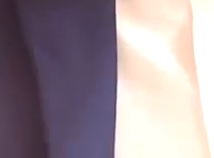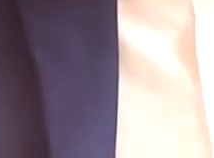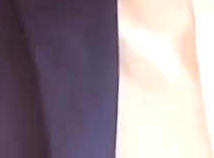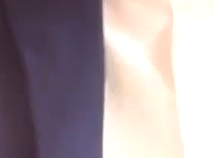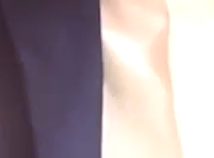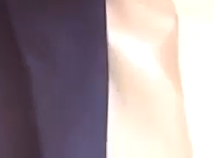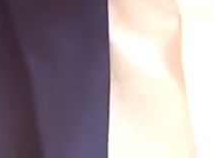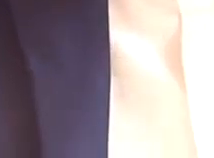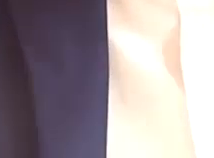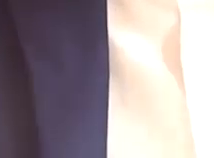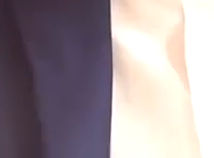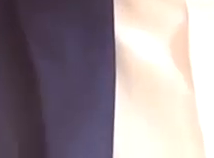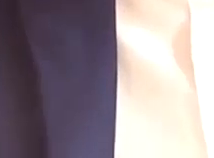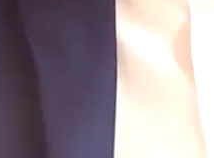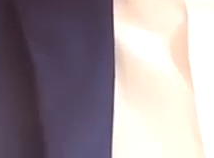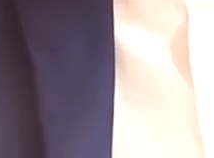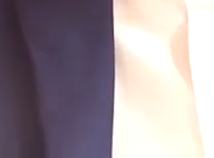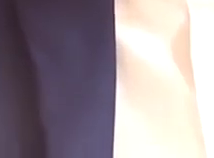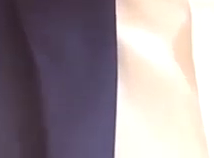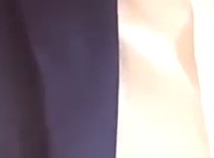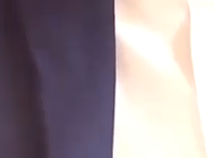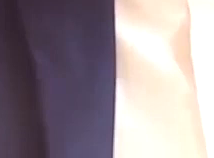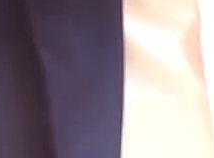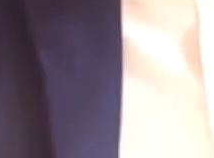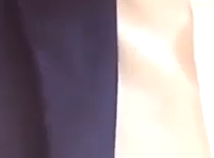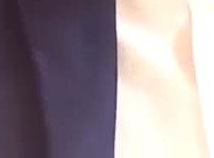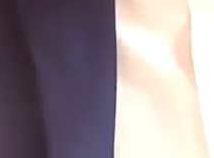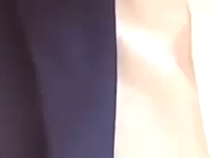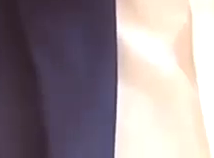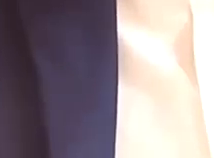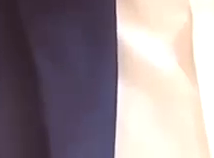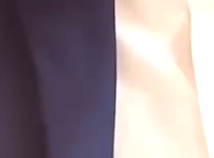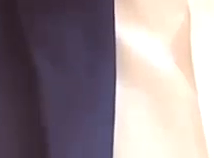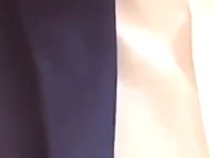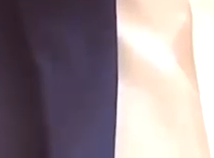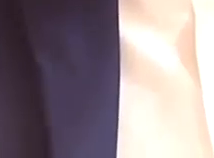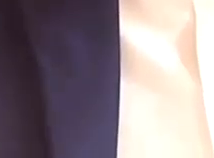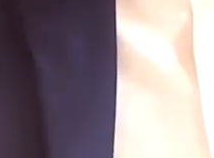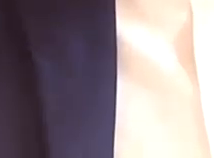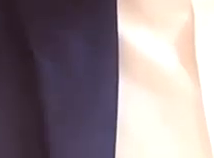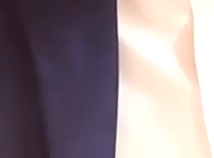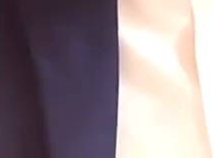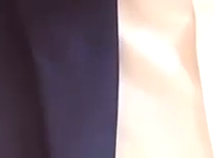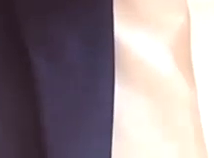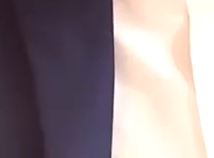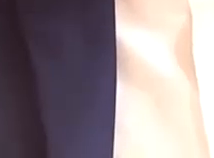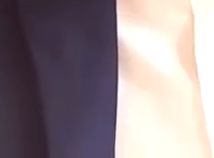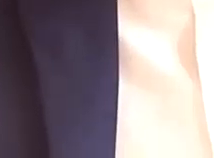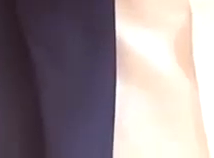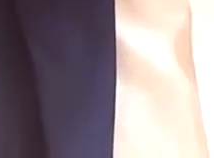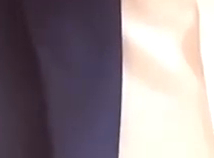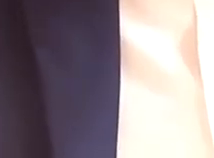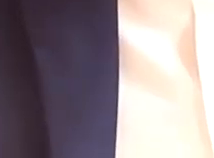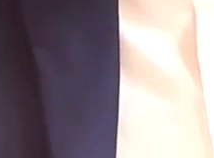bora, Dani aweze kuwa na watendaji zaidi, Icon TV iwe brandi kubwa, isambae nchi